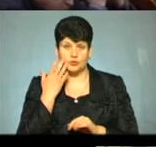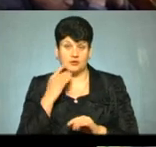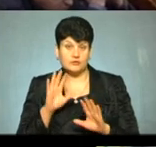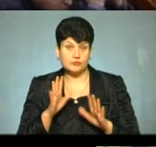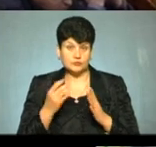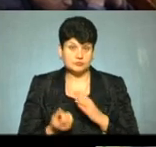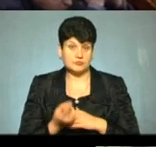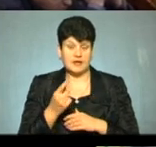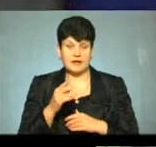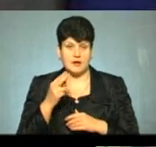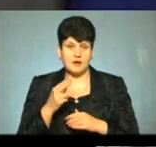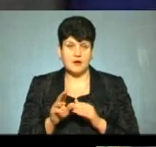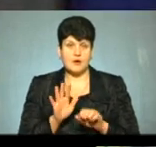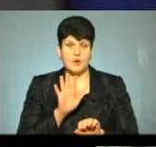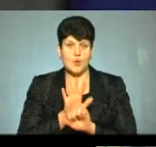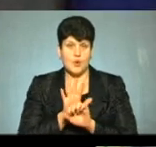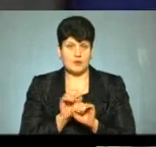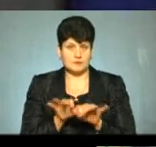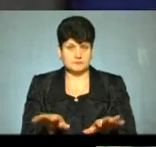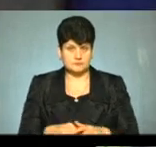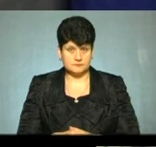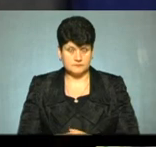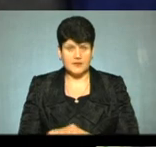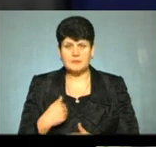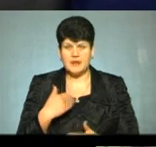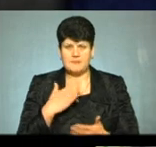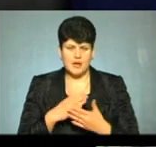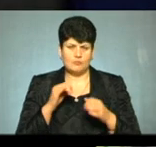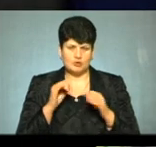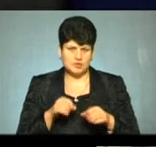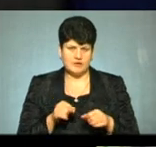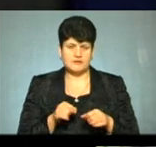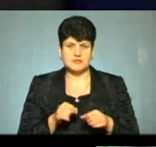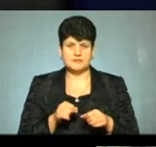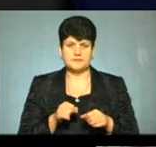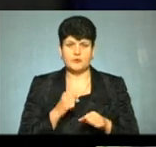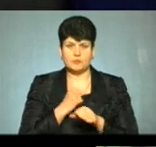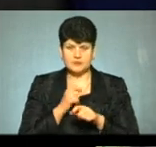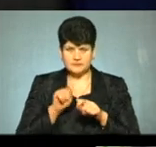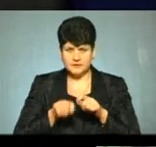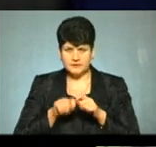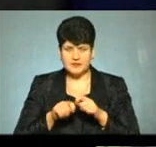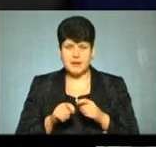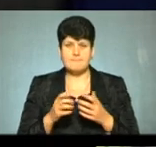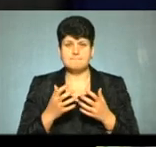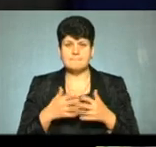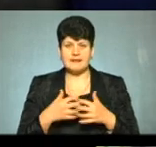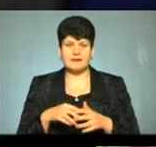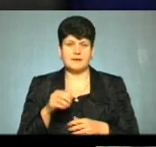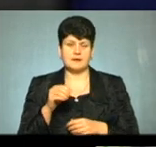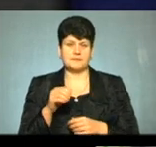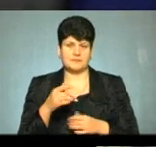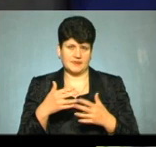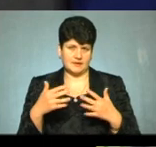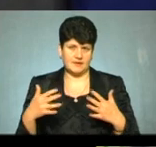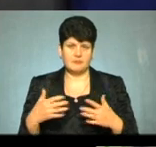підозри коронавірусу. Ми маємо можливість робити дослідження на приладі ПЛР. Ми